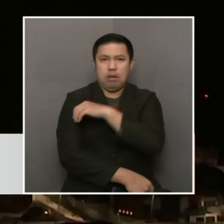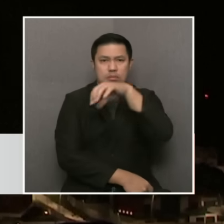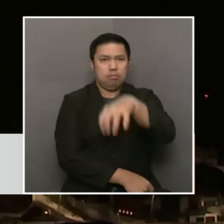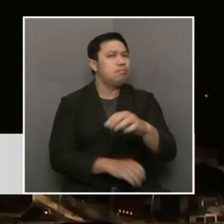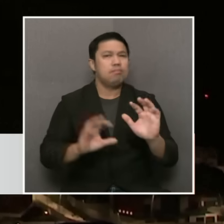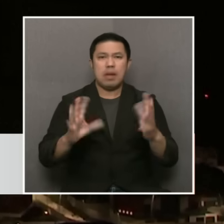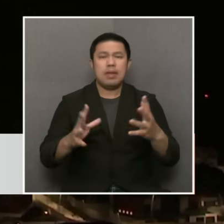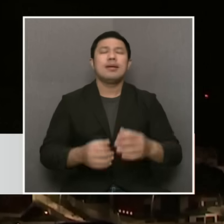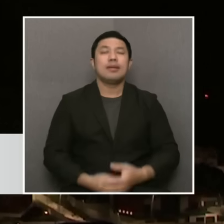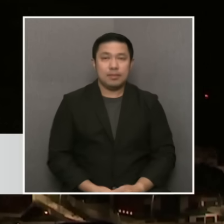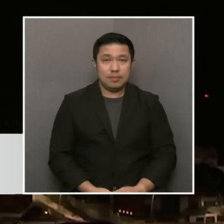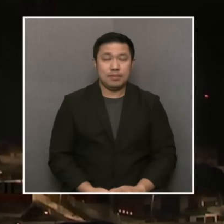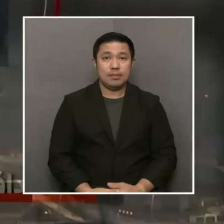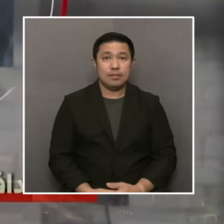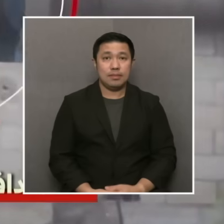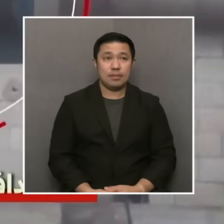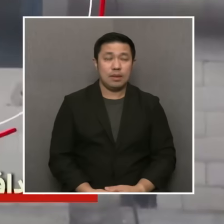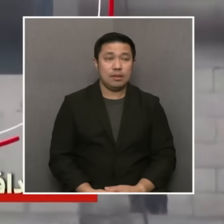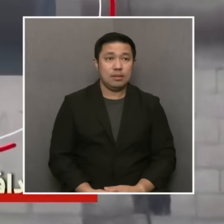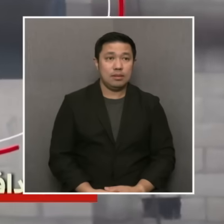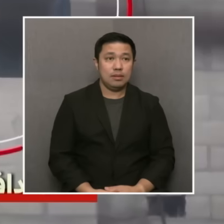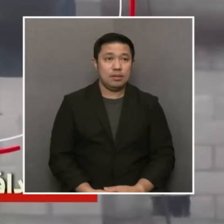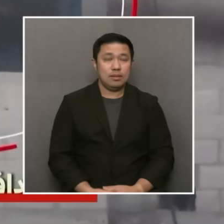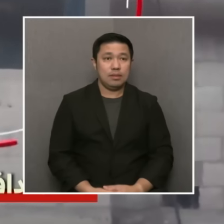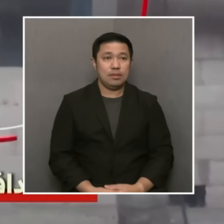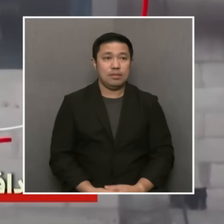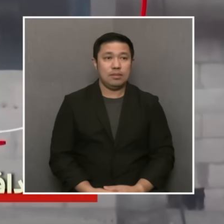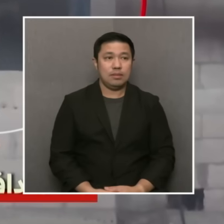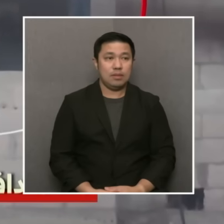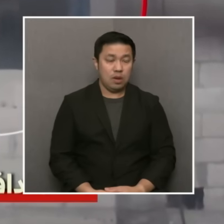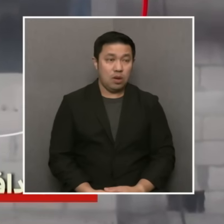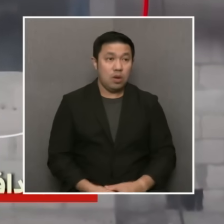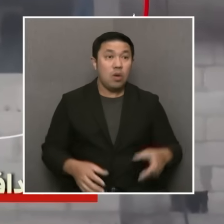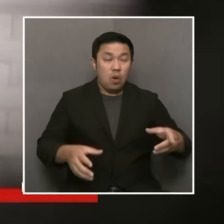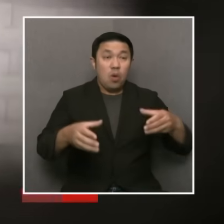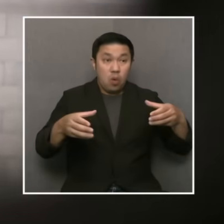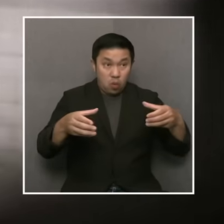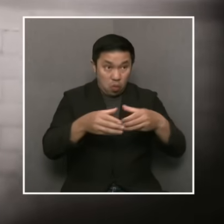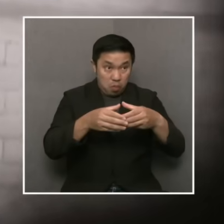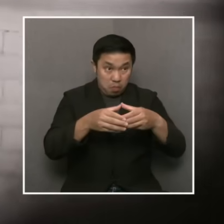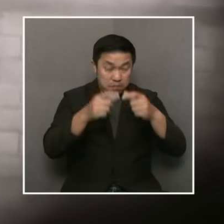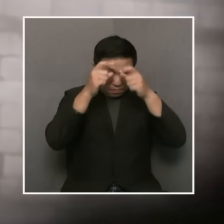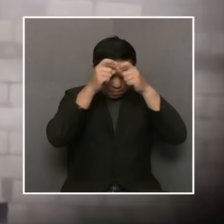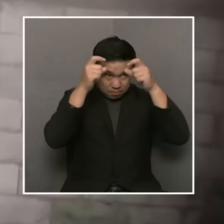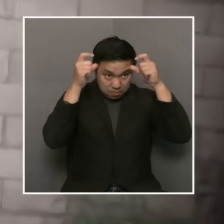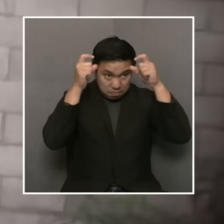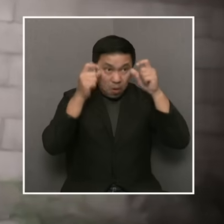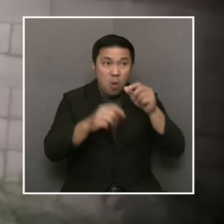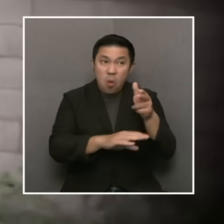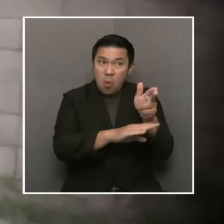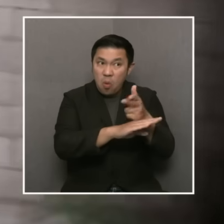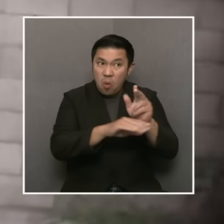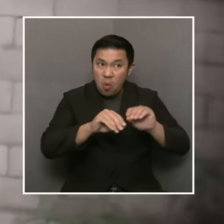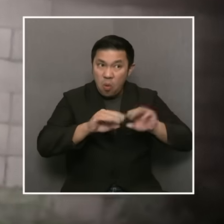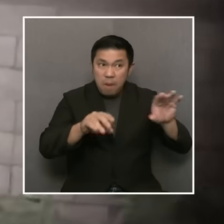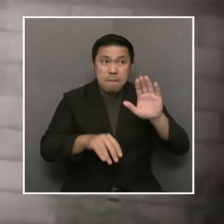ค่ะ มาดูฝ่ายกองกำลังอัลคัสซัมของฮามาสกันบ้างนะคะที่มีการเปิดเผยคลิปล่าสุดในเมื